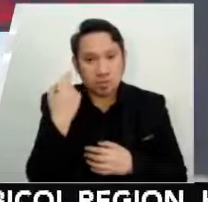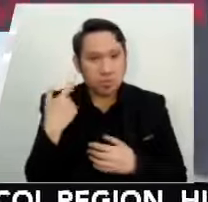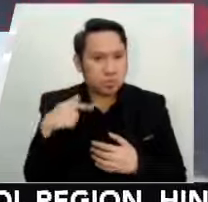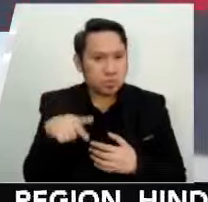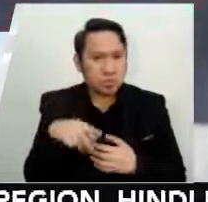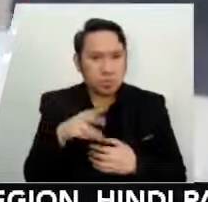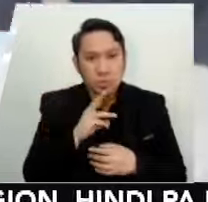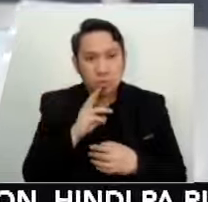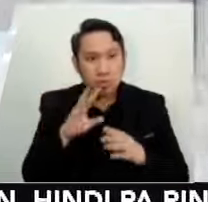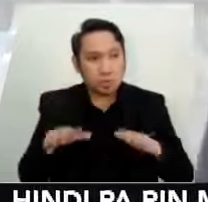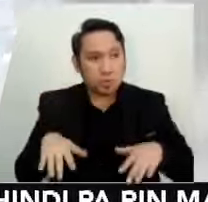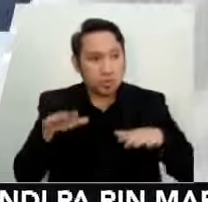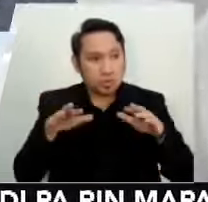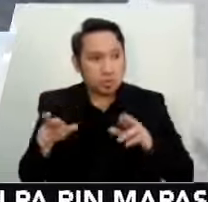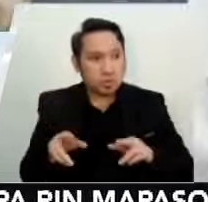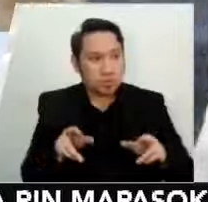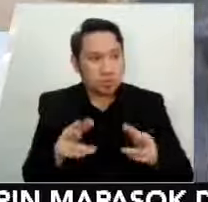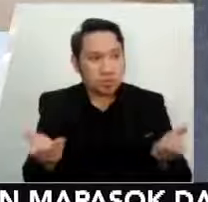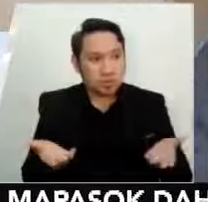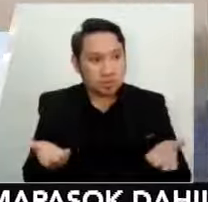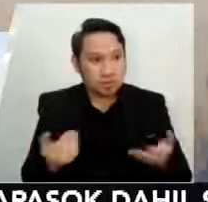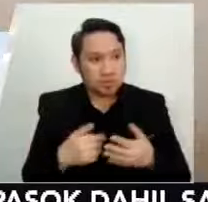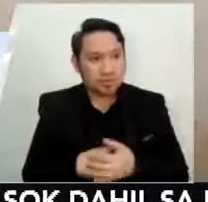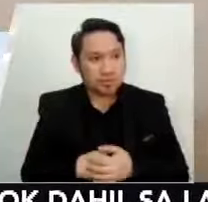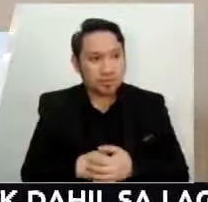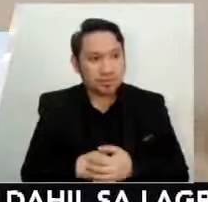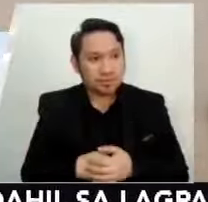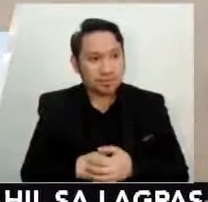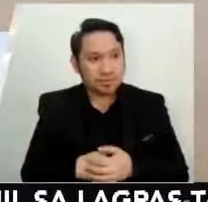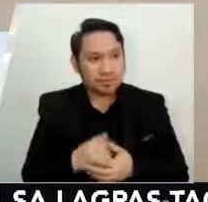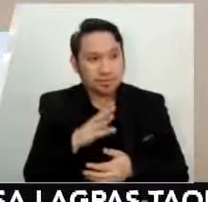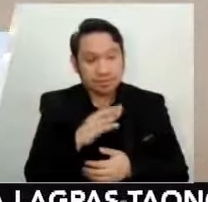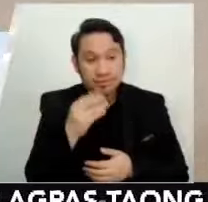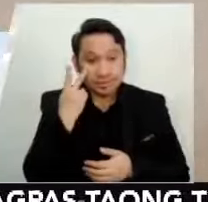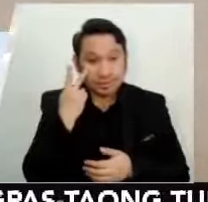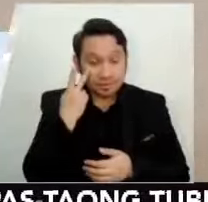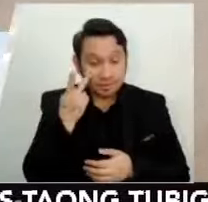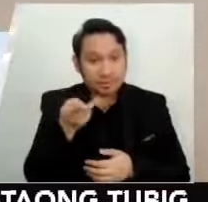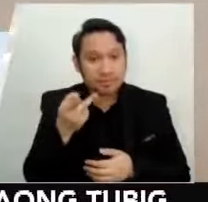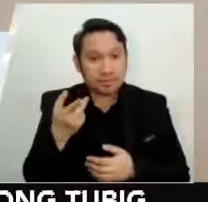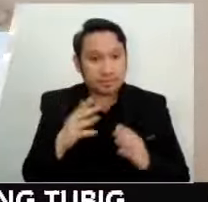ilog dito sa syudad. At ito nga mga kapuso, ipakita ko lamang yung mga bahay.